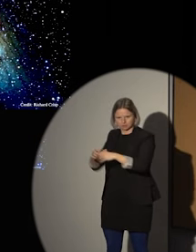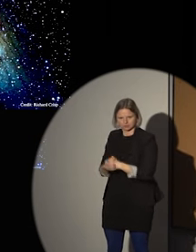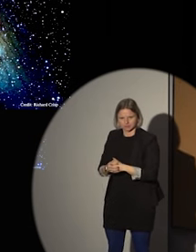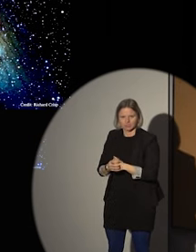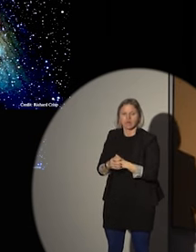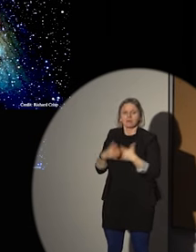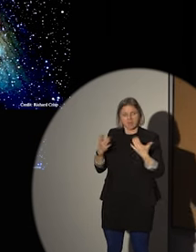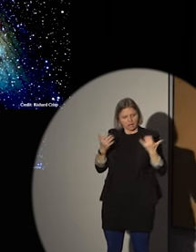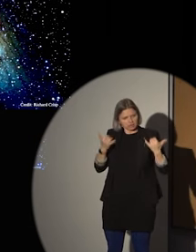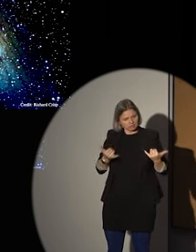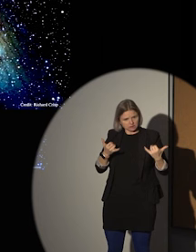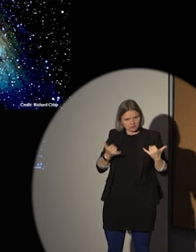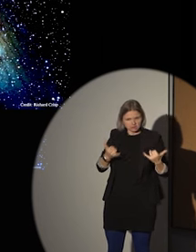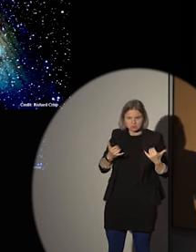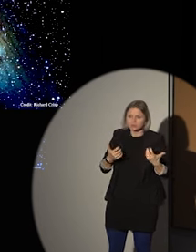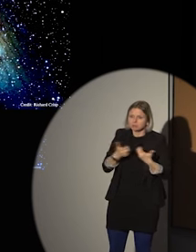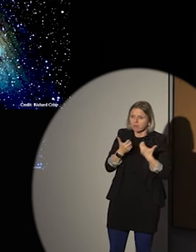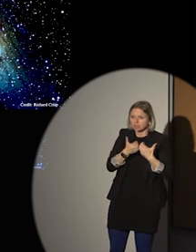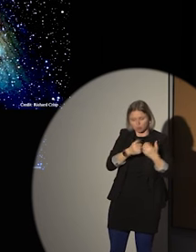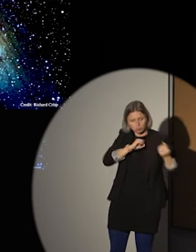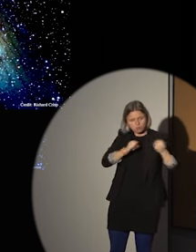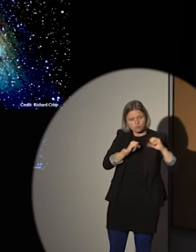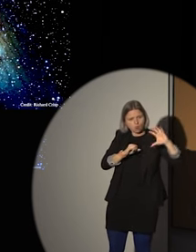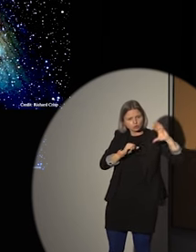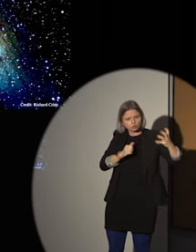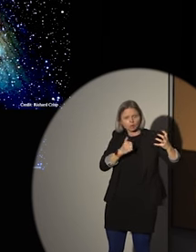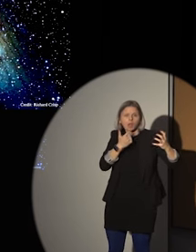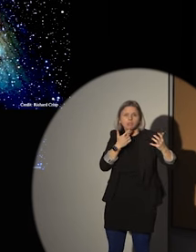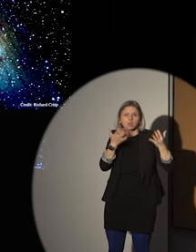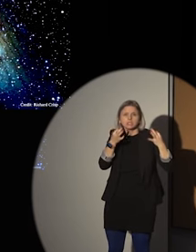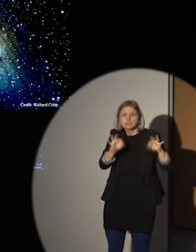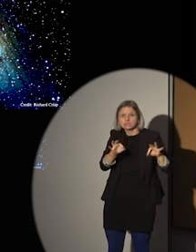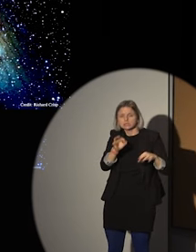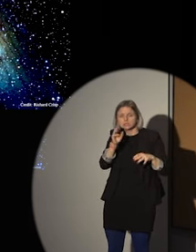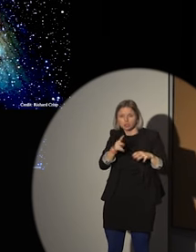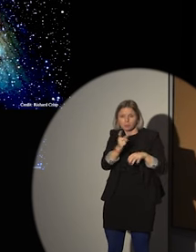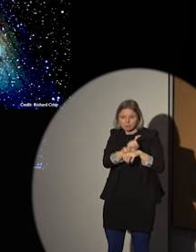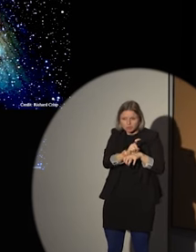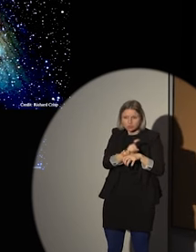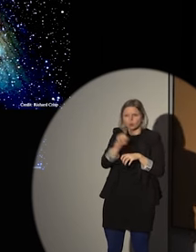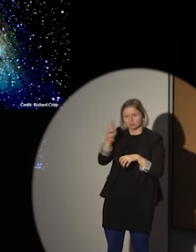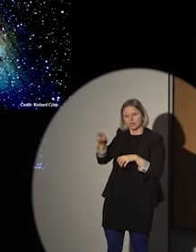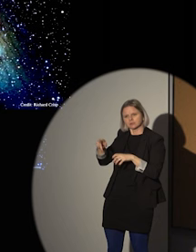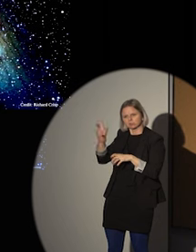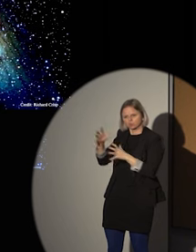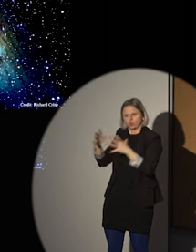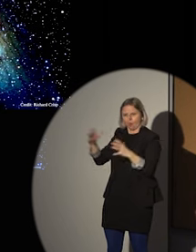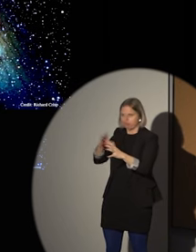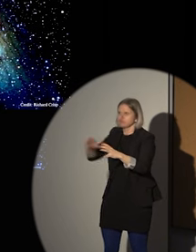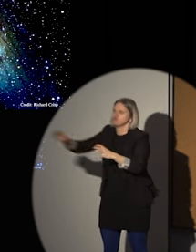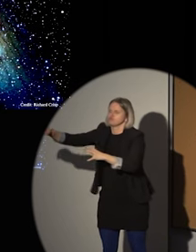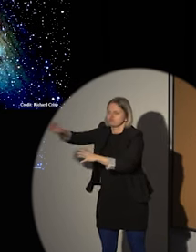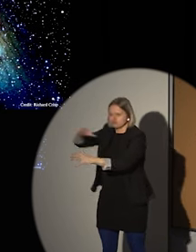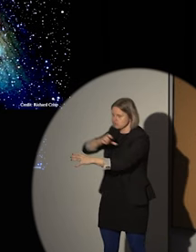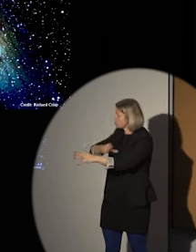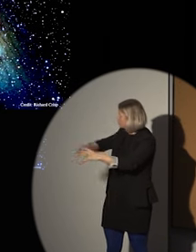petites. On parle de 10 km par seconde à comparer à 230 km par seconde. Là, pour des étoiles d'Andromède, de l'âge